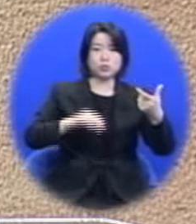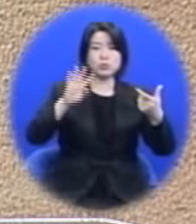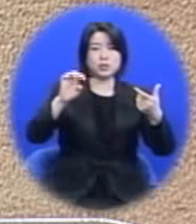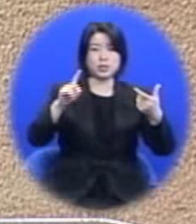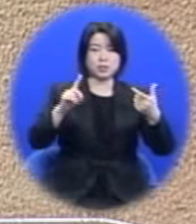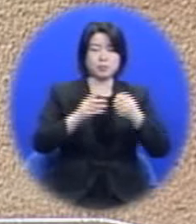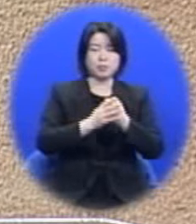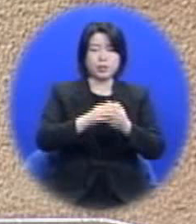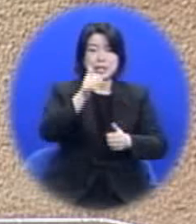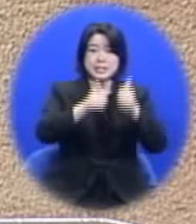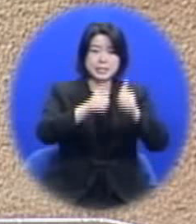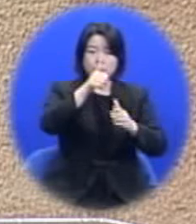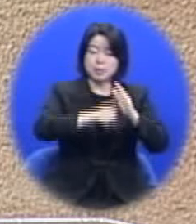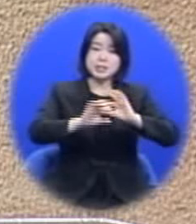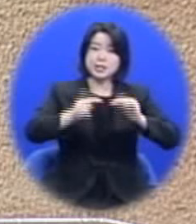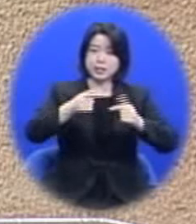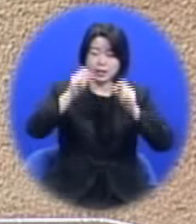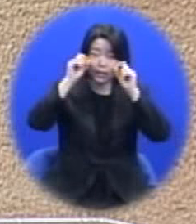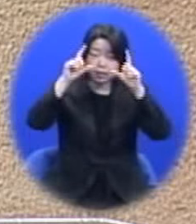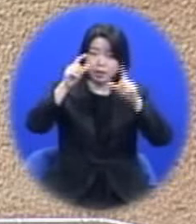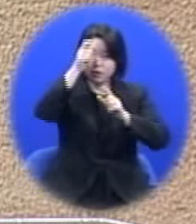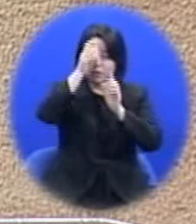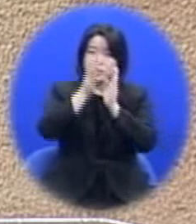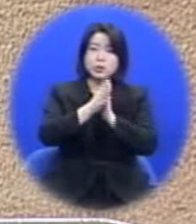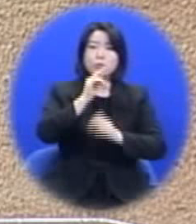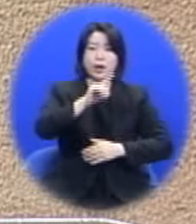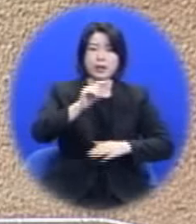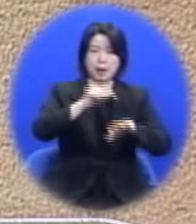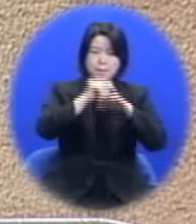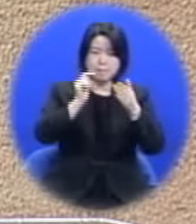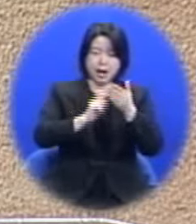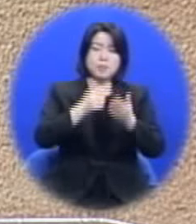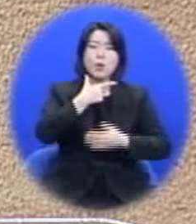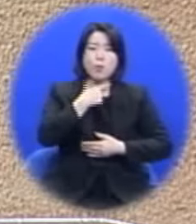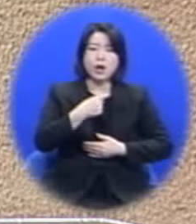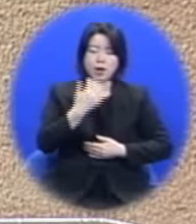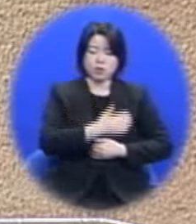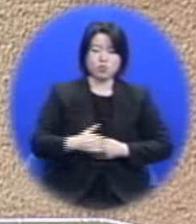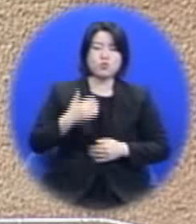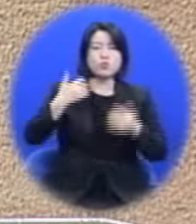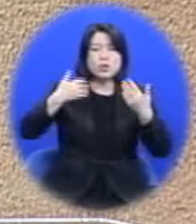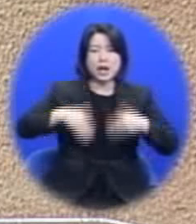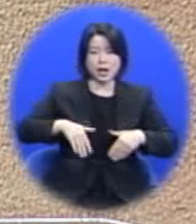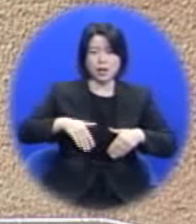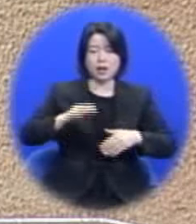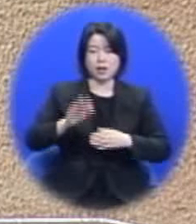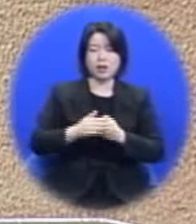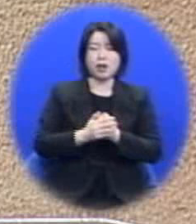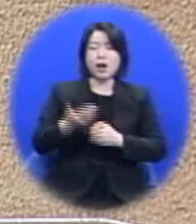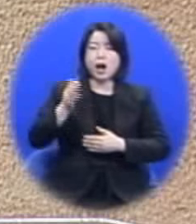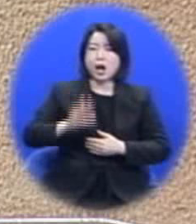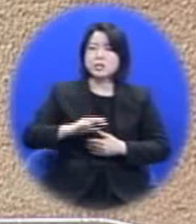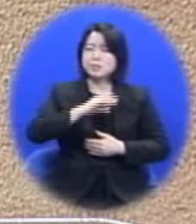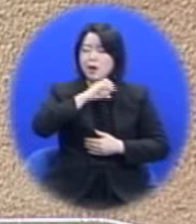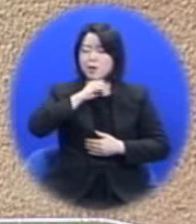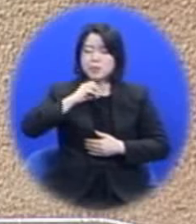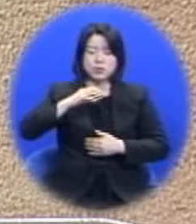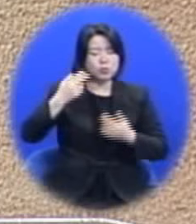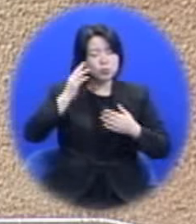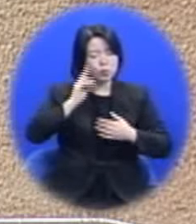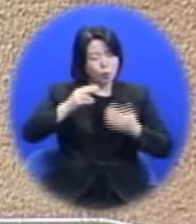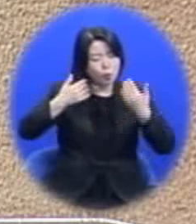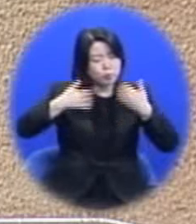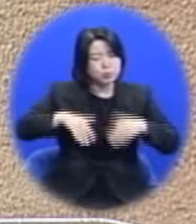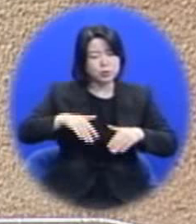않게 깨어 기도하라. 마음의 원제로되 육신이 약하도다. 그러나 베드로는 너무 피곤해서